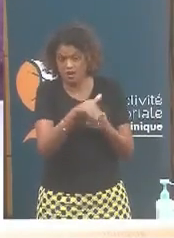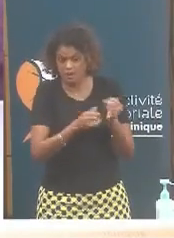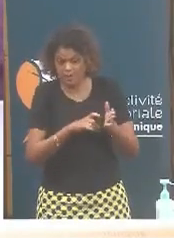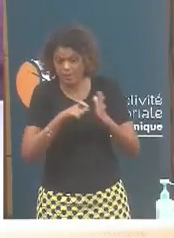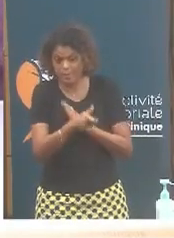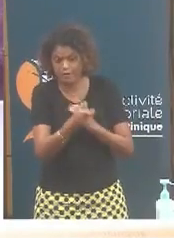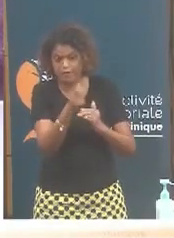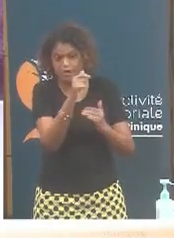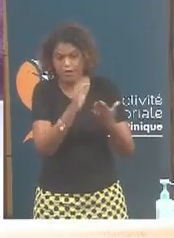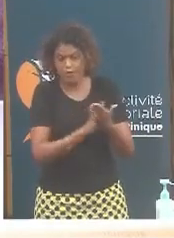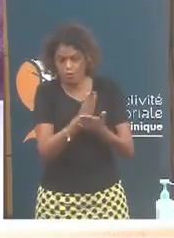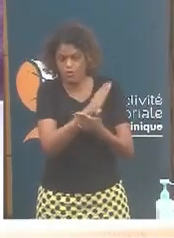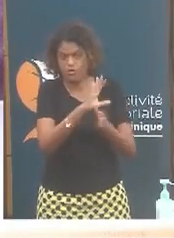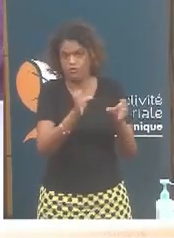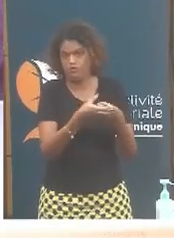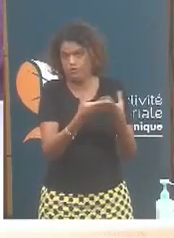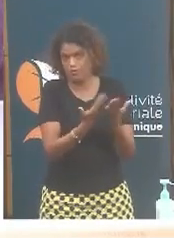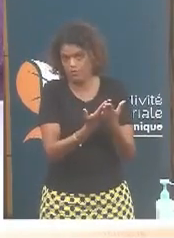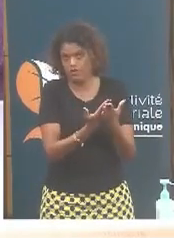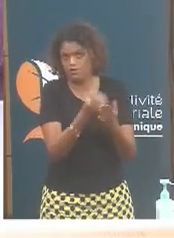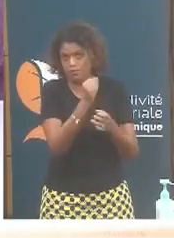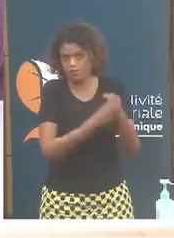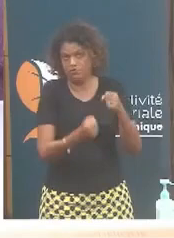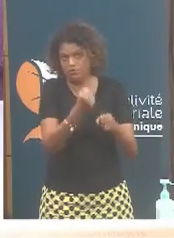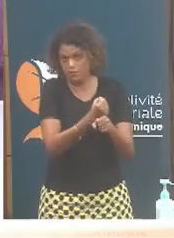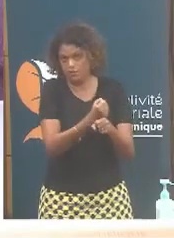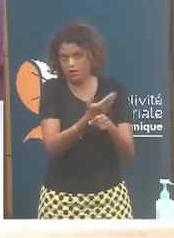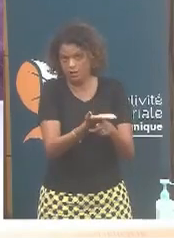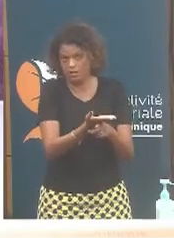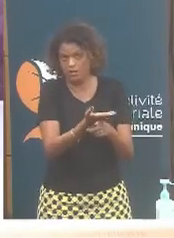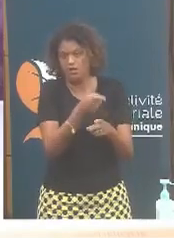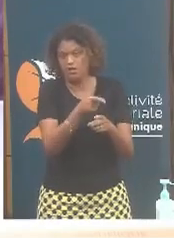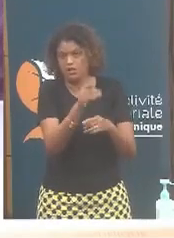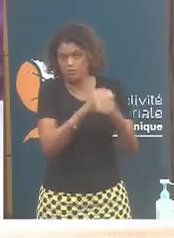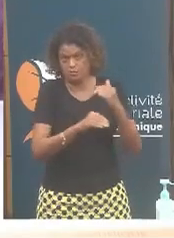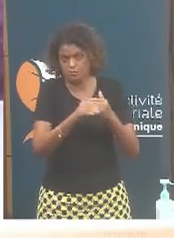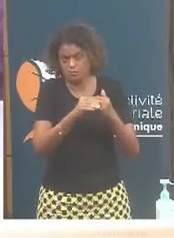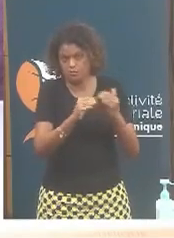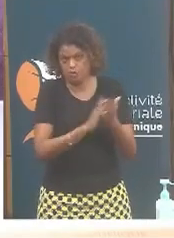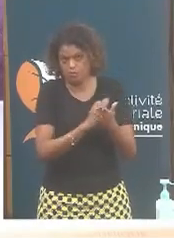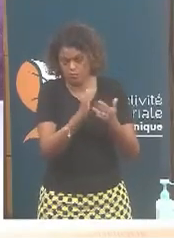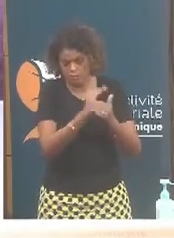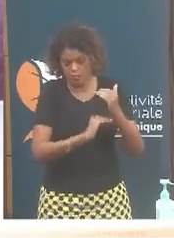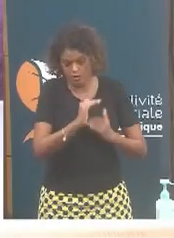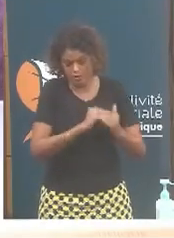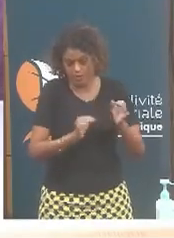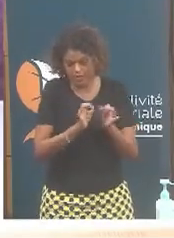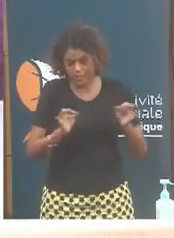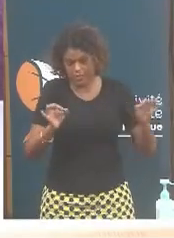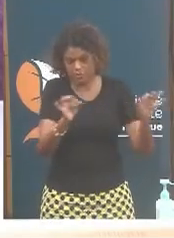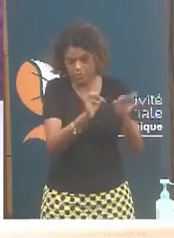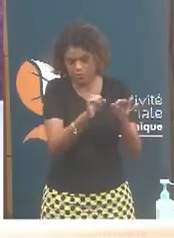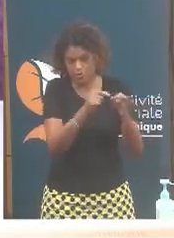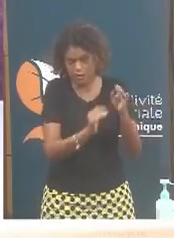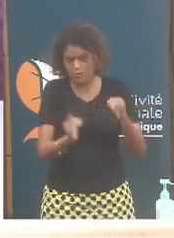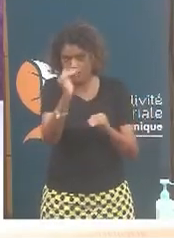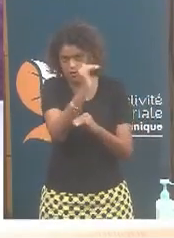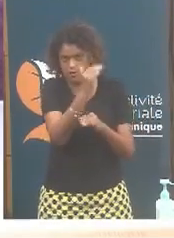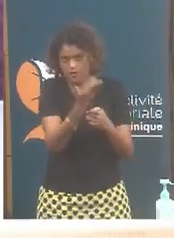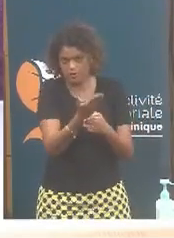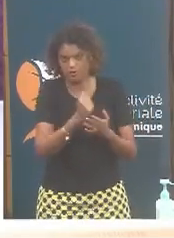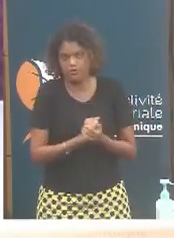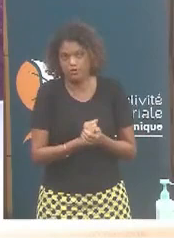les projets de formation, les programmes territoriaux de formation professionnelle pour adultes, formation tout au long de la